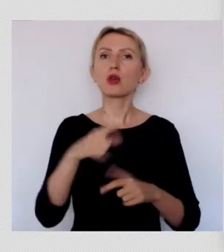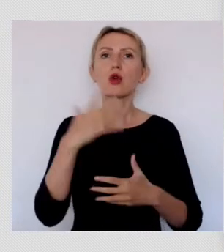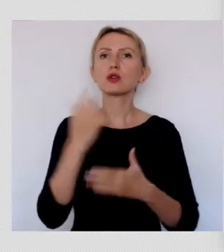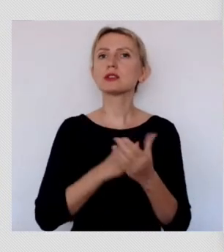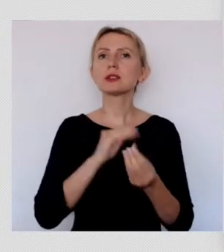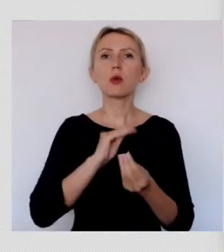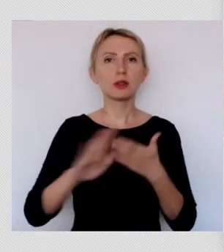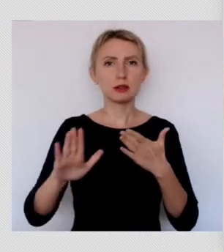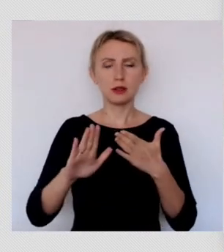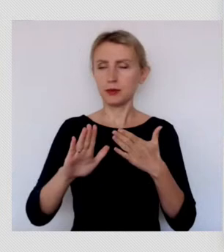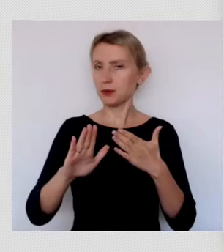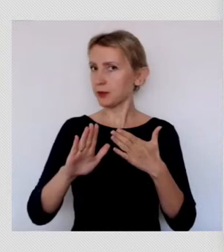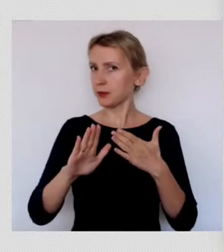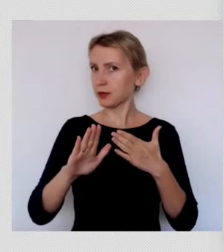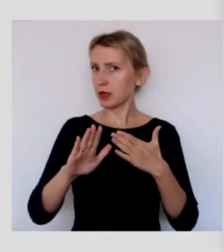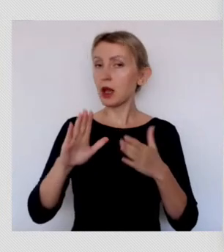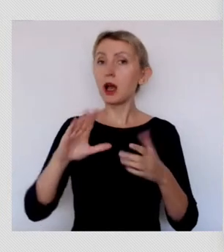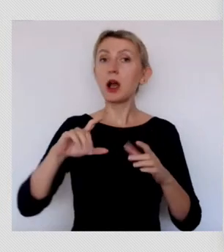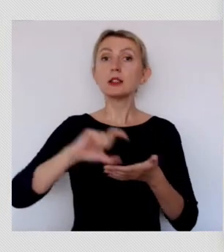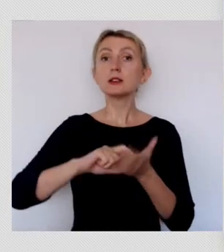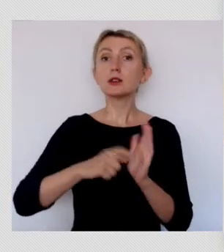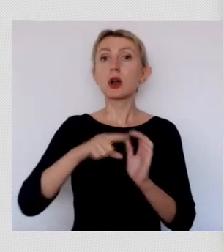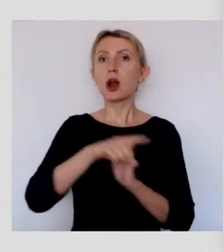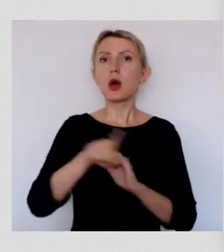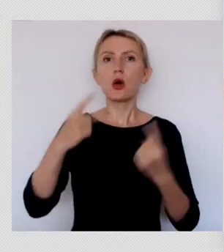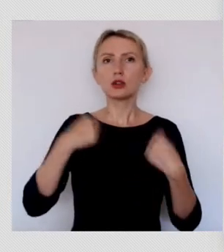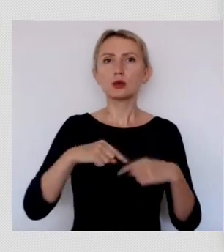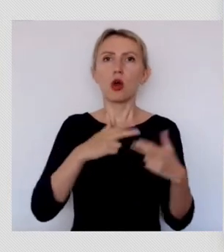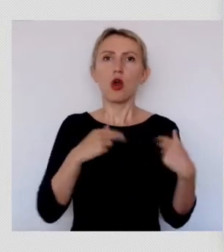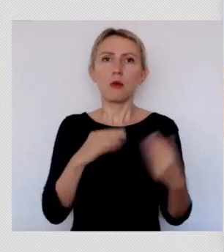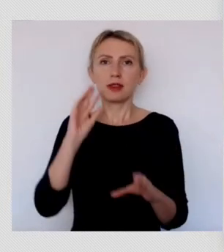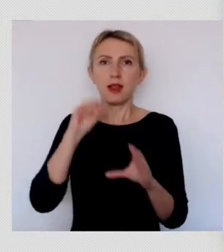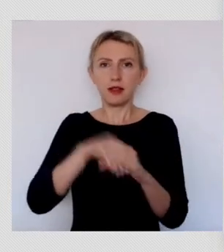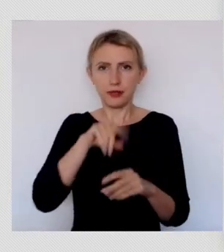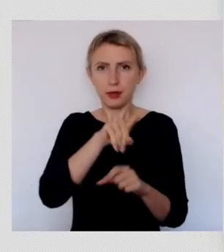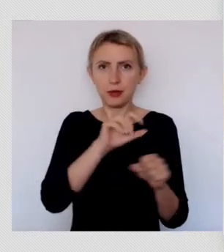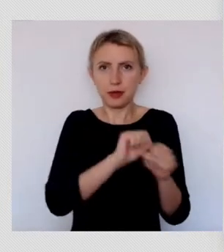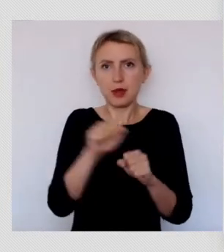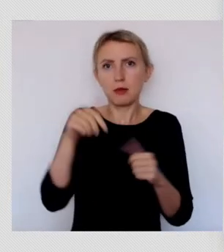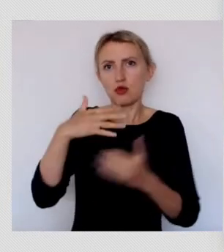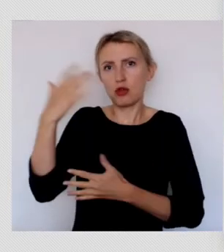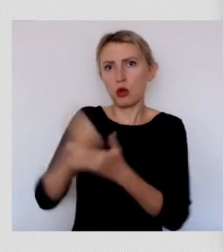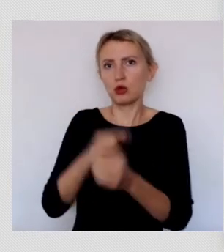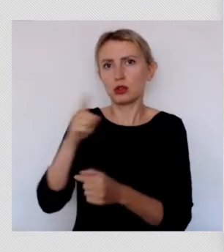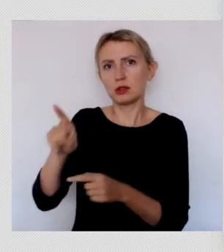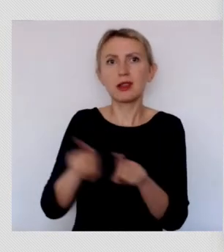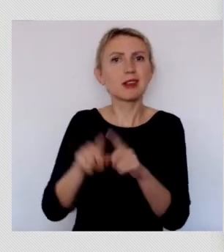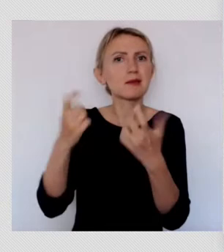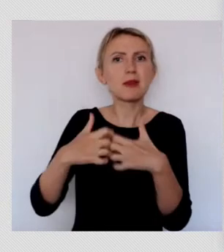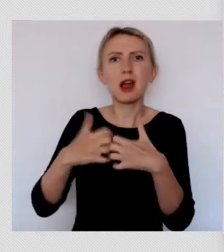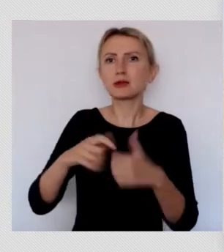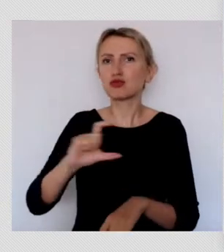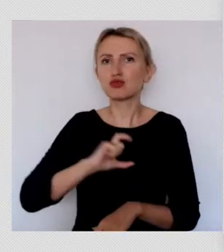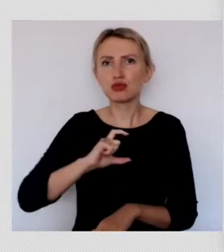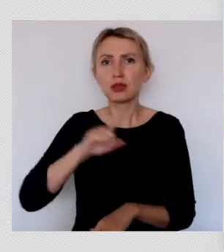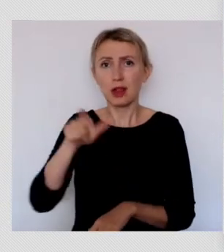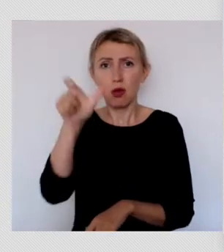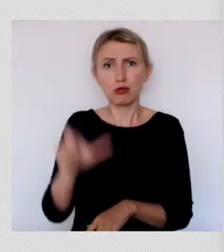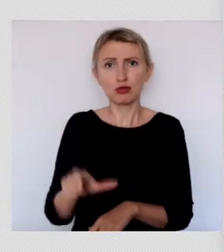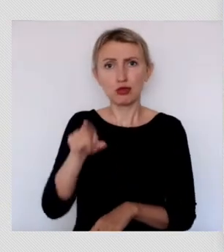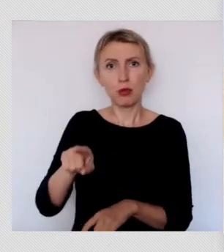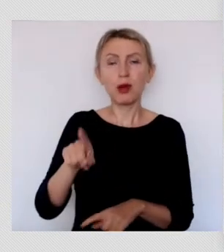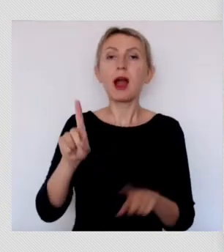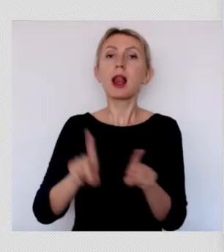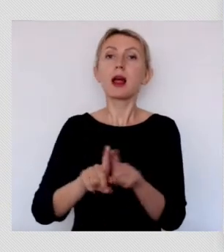nieodpłatnie z lokalu osoby wchodzącej w skład Komitetu Wyborczego, również ze sprzętu biurowego tejże osoby, a z